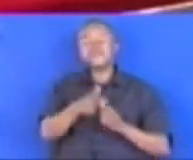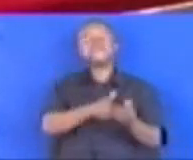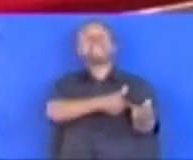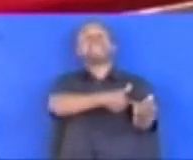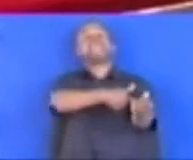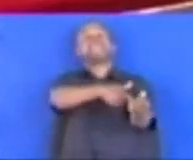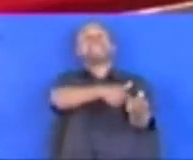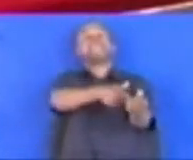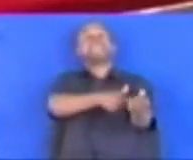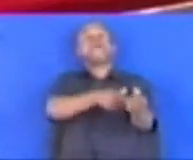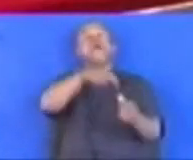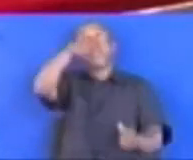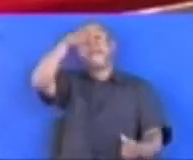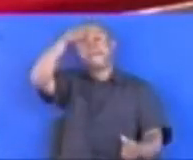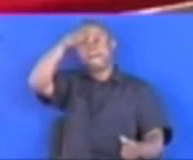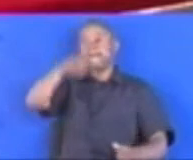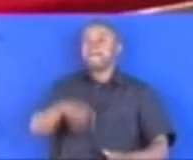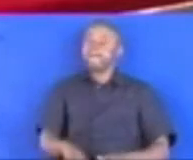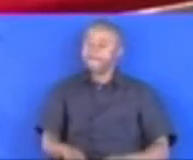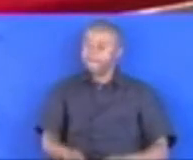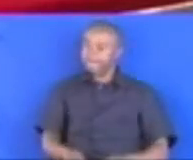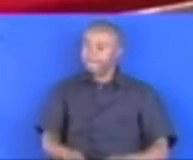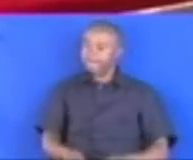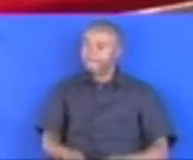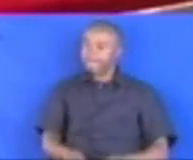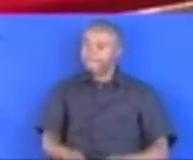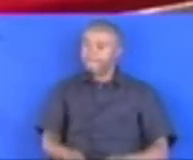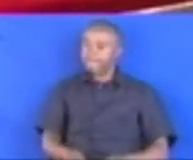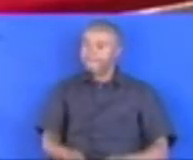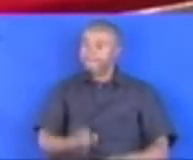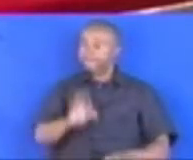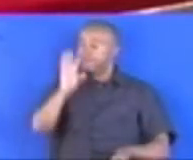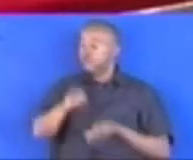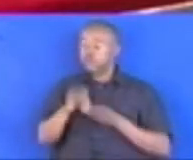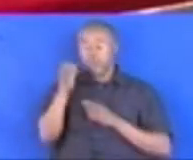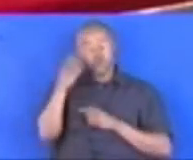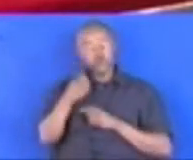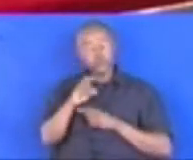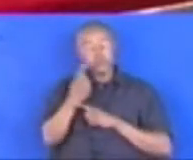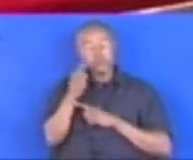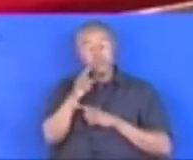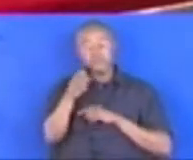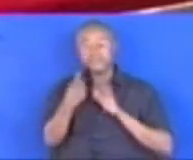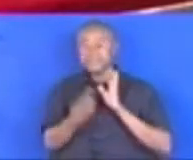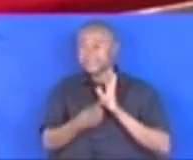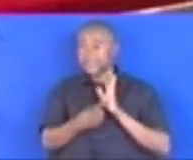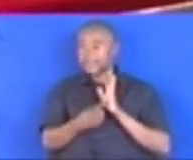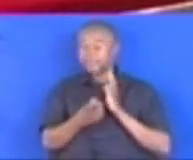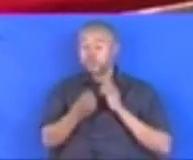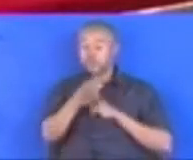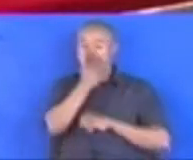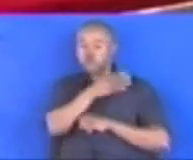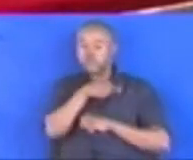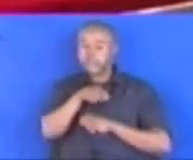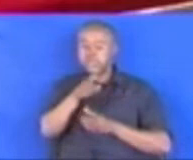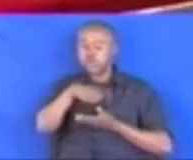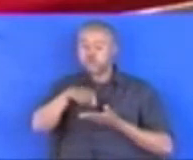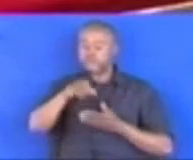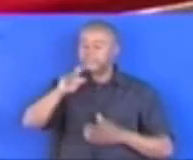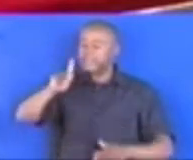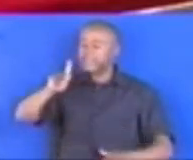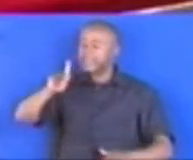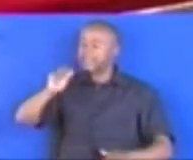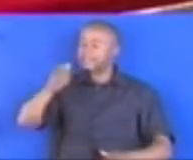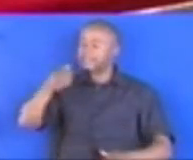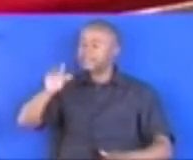kwa 90%. Mheshimiwa Naibu Spika, jumla ya wagonjwa 1.6 milioni walihudumiwa kwenye hospitali za kanda maalum